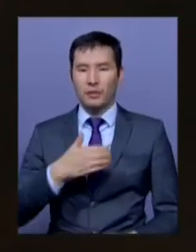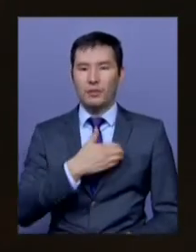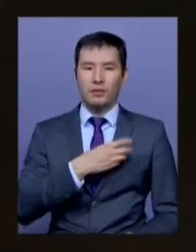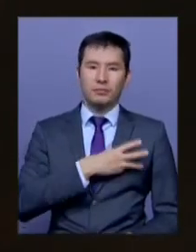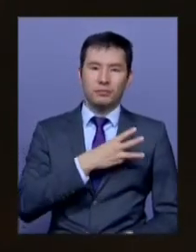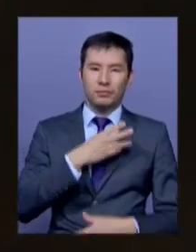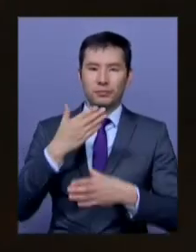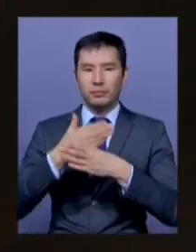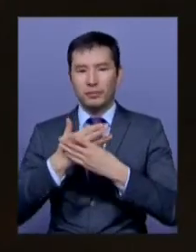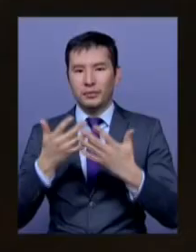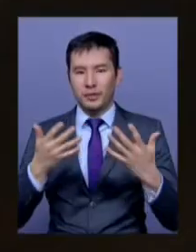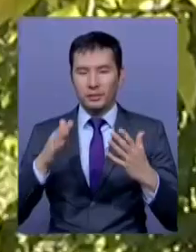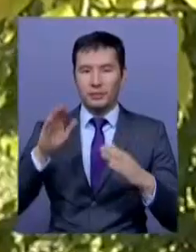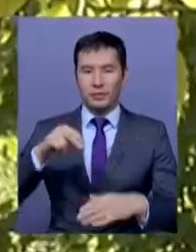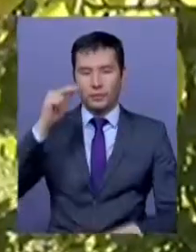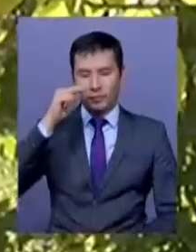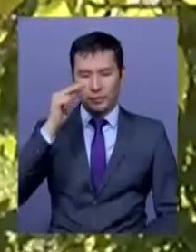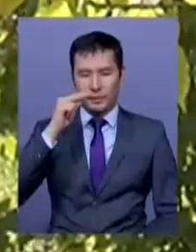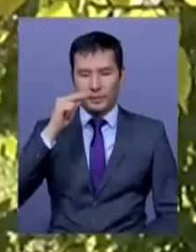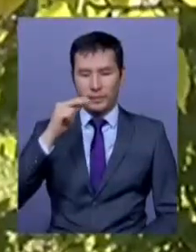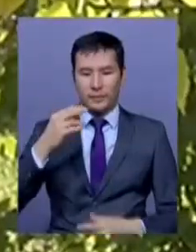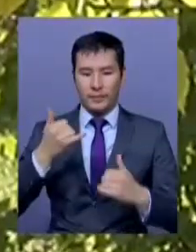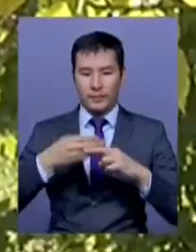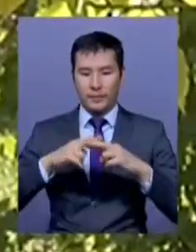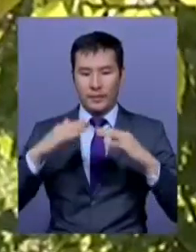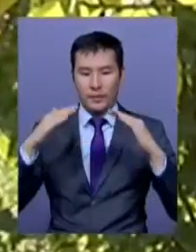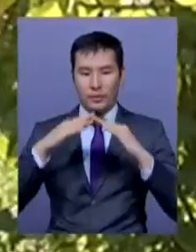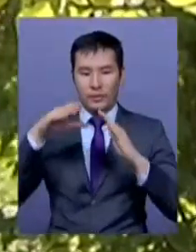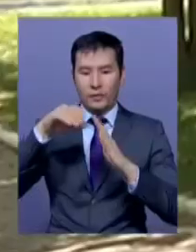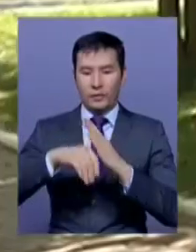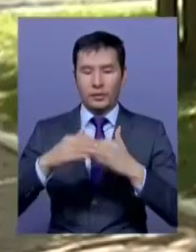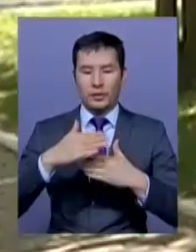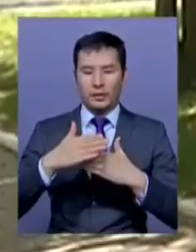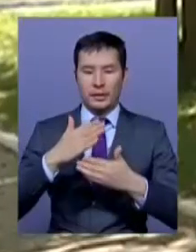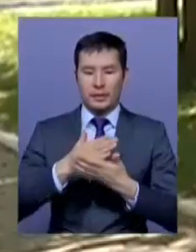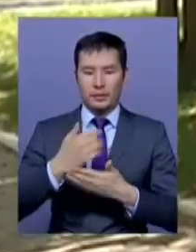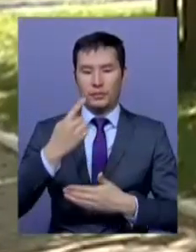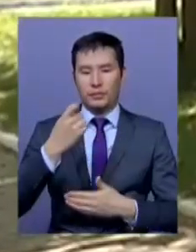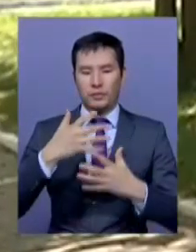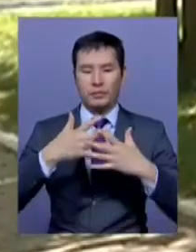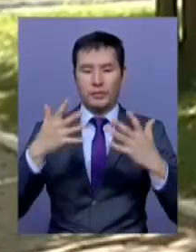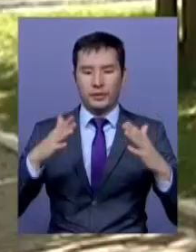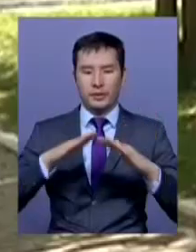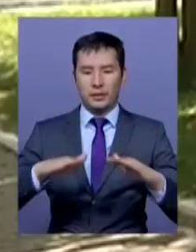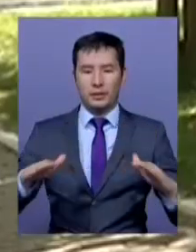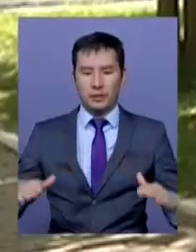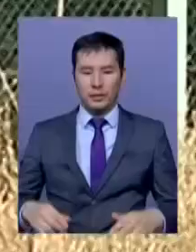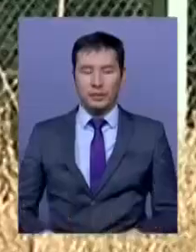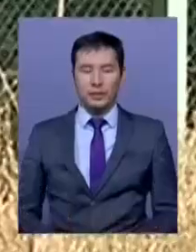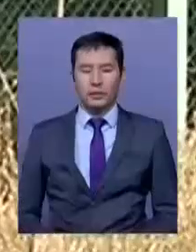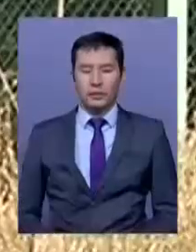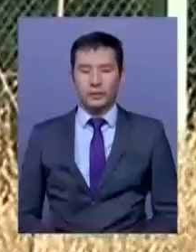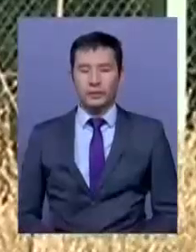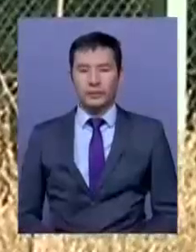өмірде үйрену керек. Қазір бұл мекемеде 100-ге жуық бала бар. Оларды биологиялық ата-аналары және өзге жұптар балалар